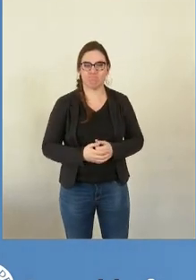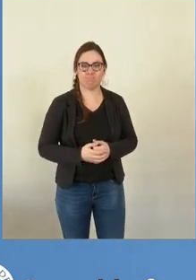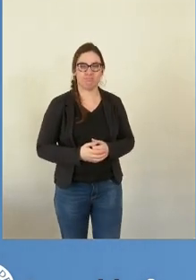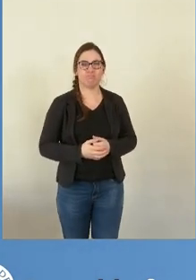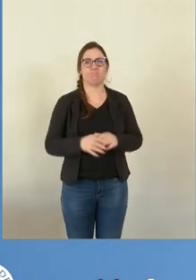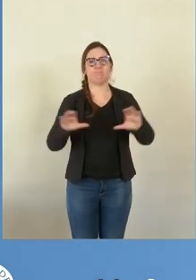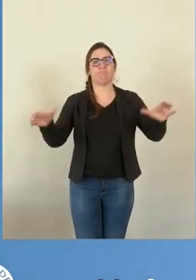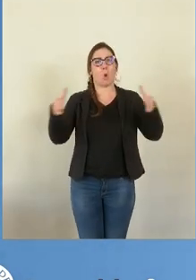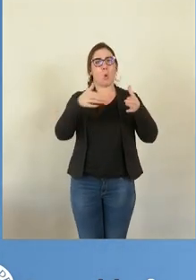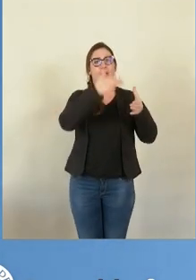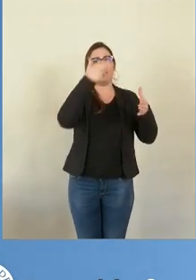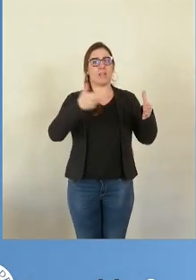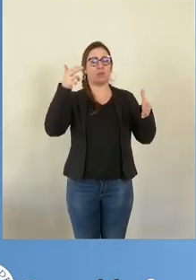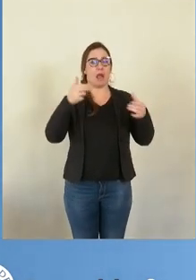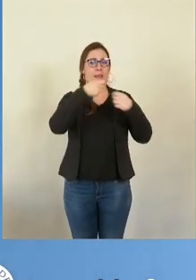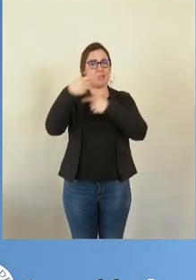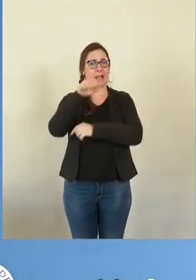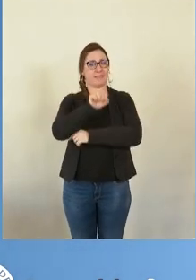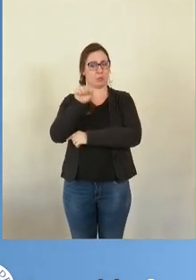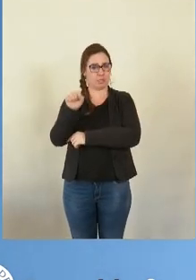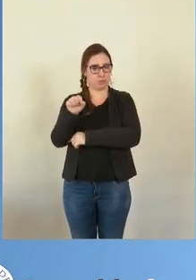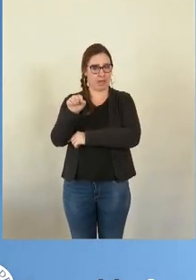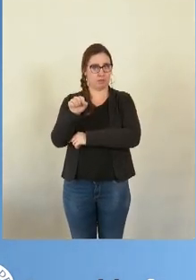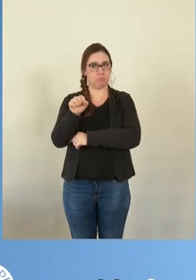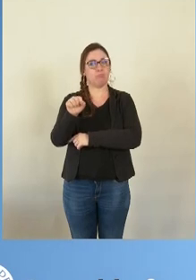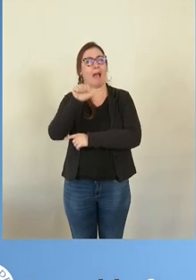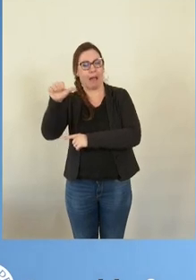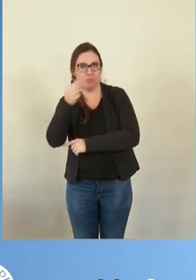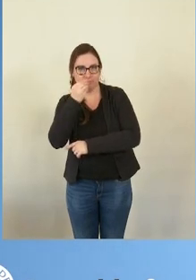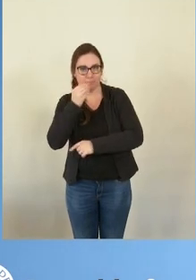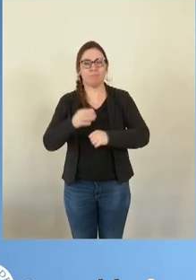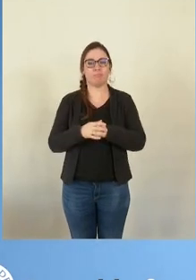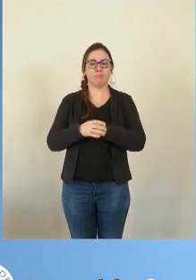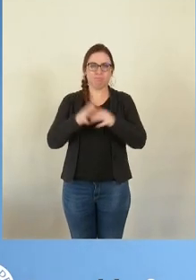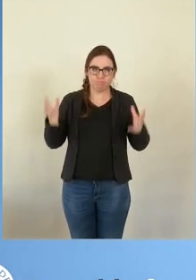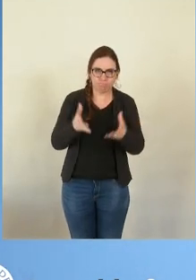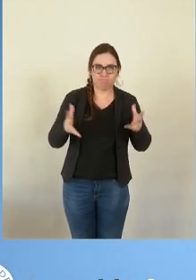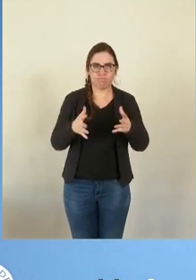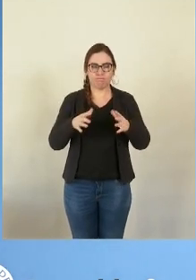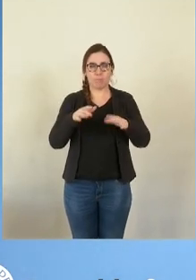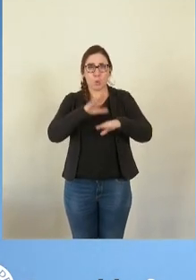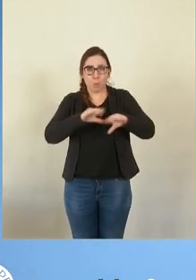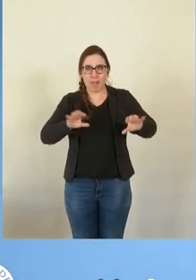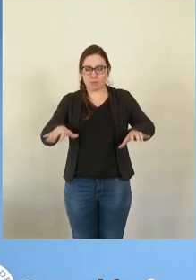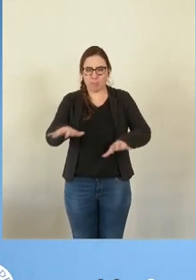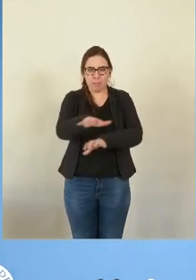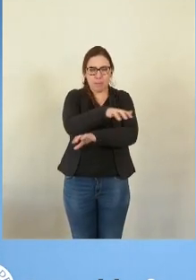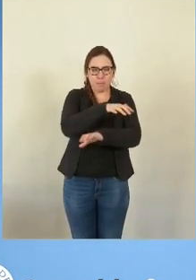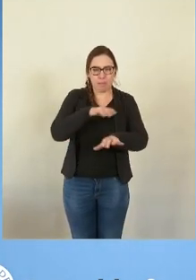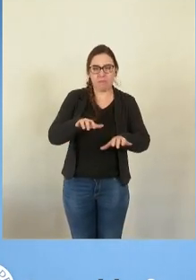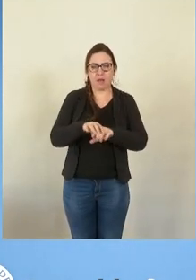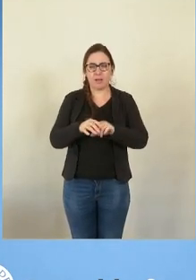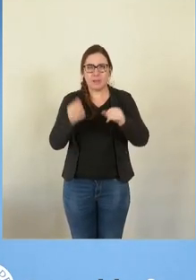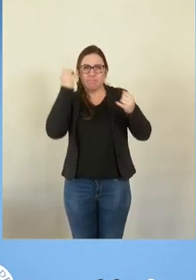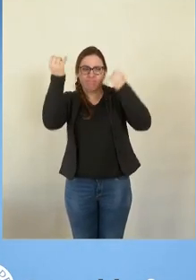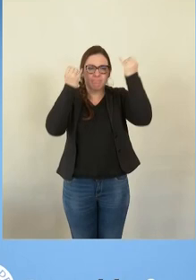Collectif national pour une sécurité sociale de l'alimentation accompagne les dynamique locale à travers des initiatives qui font qui vont